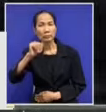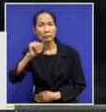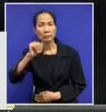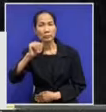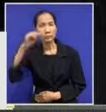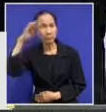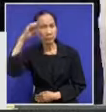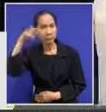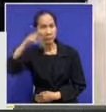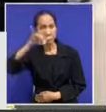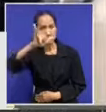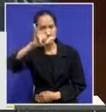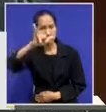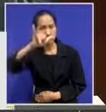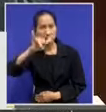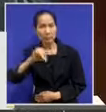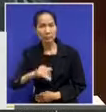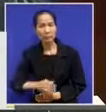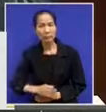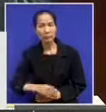พลเอกประยุทธ์จันทร์โอชาครับ